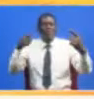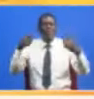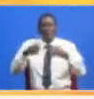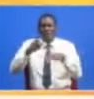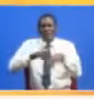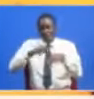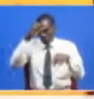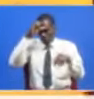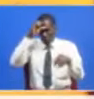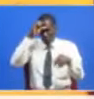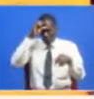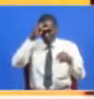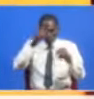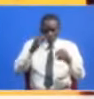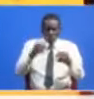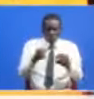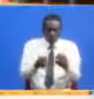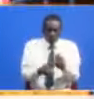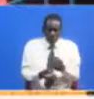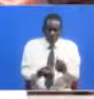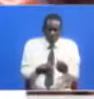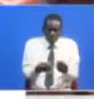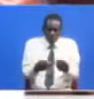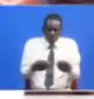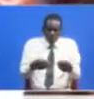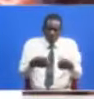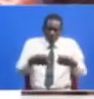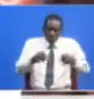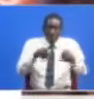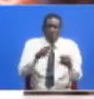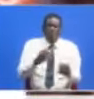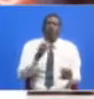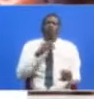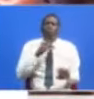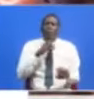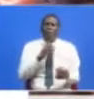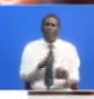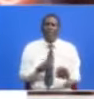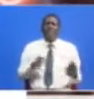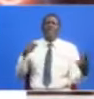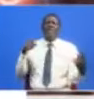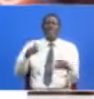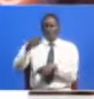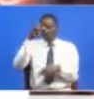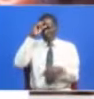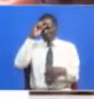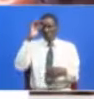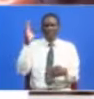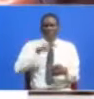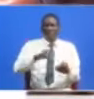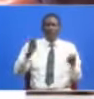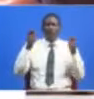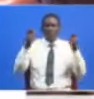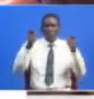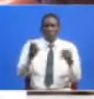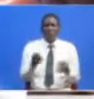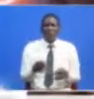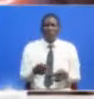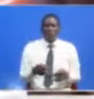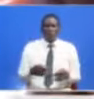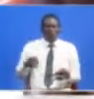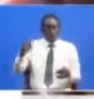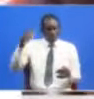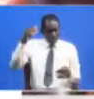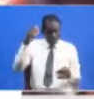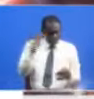serikali itakapotilia maanani malalamishi yao. Lakini mpaka serikali imalize mgomo wao, irudi katika chumba